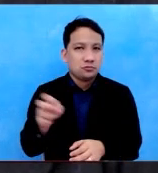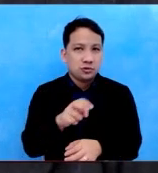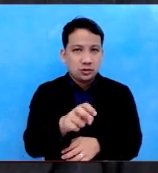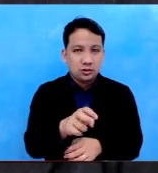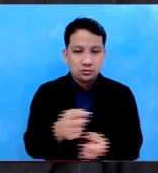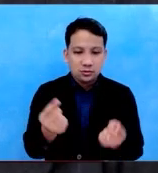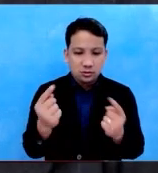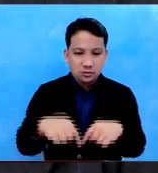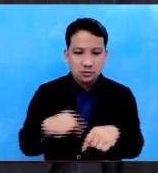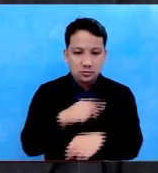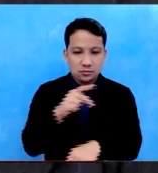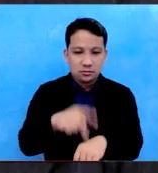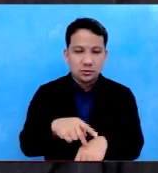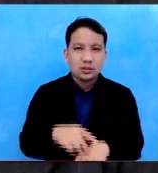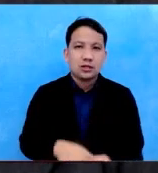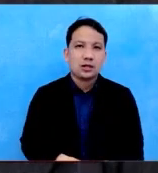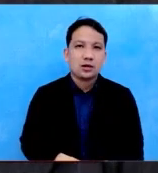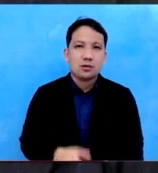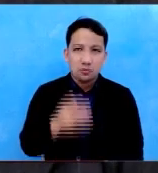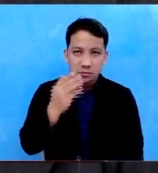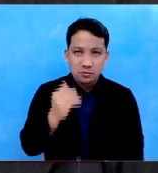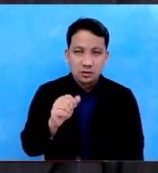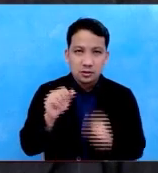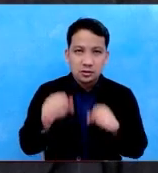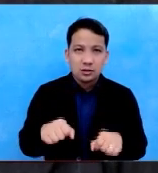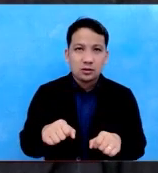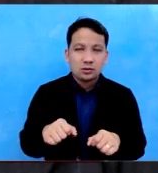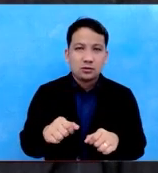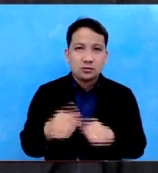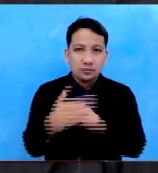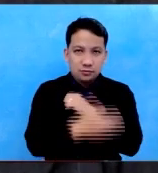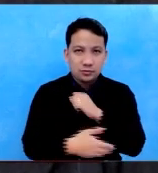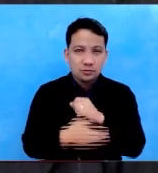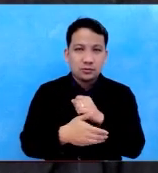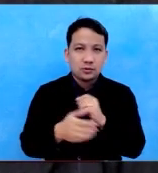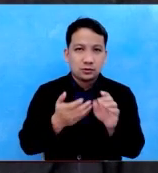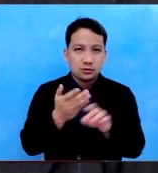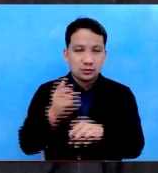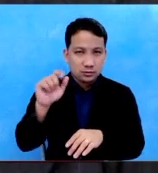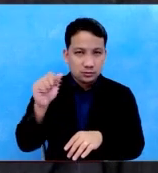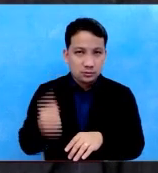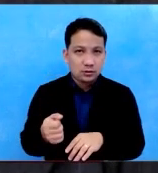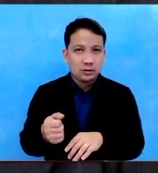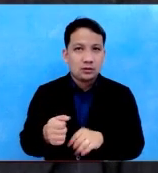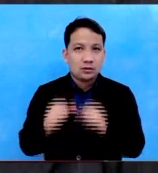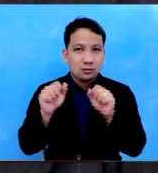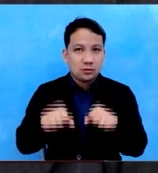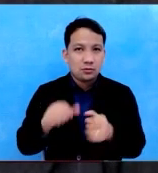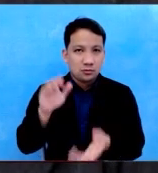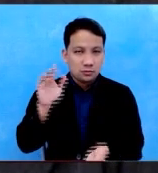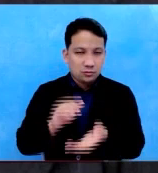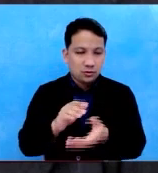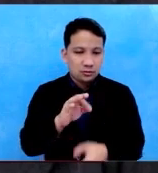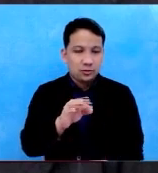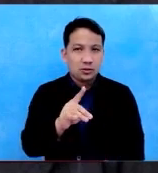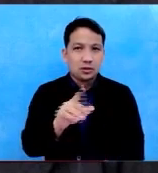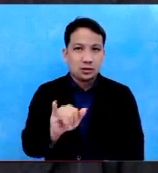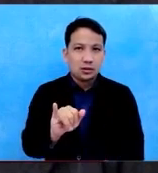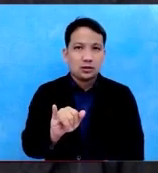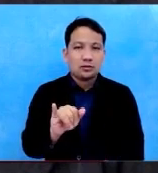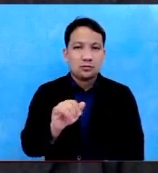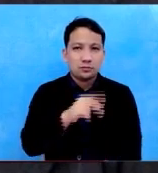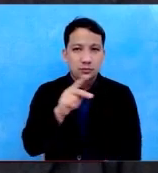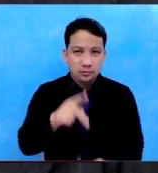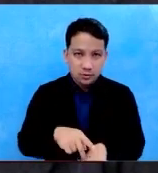that comes to the country. Also, it can have an effect on a foreign direct investment. The potential losses with respect to FDI for